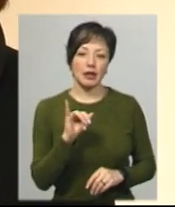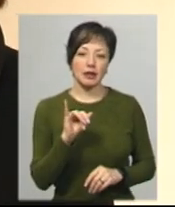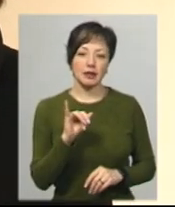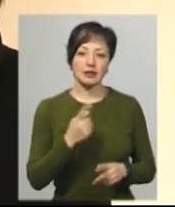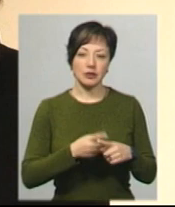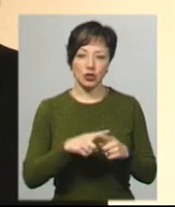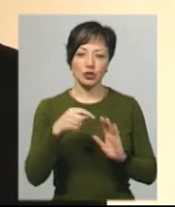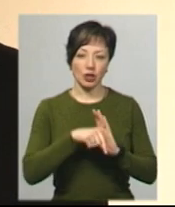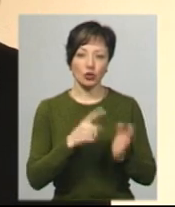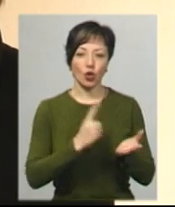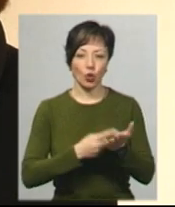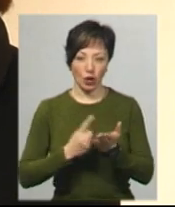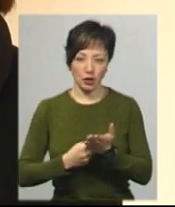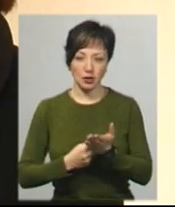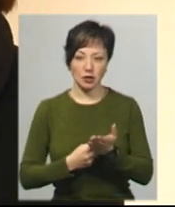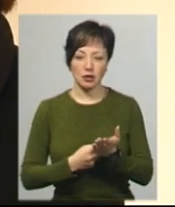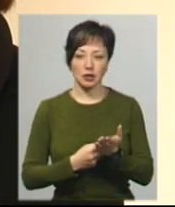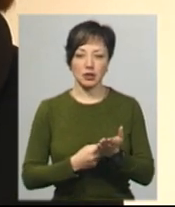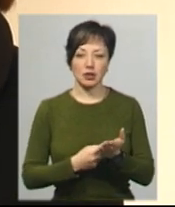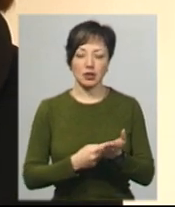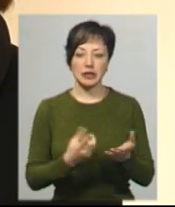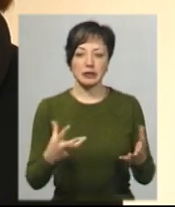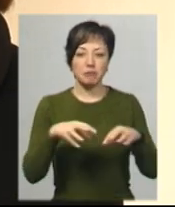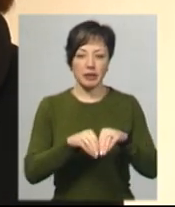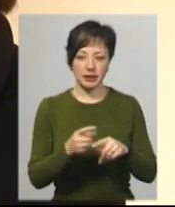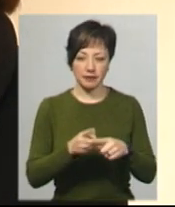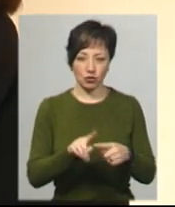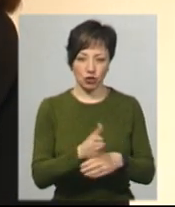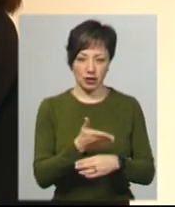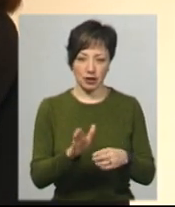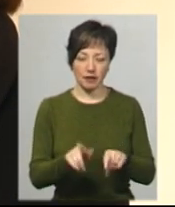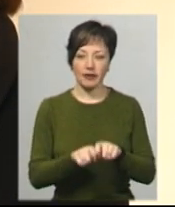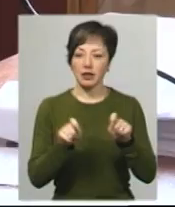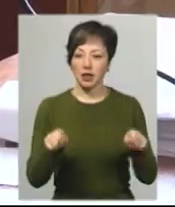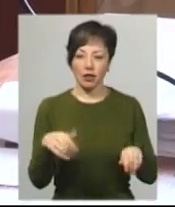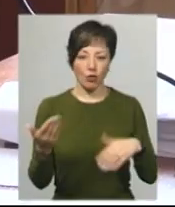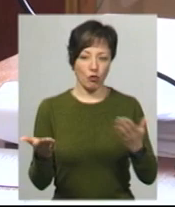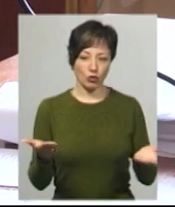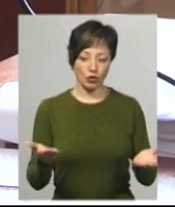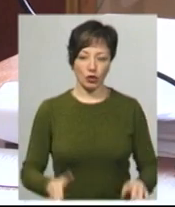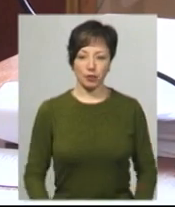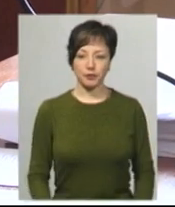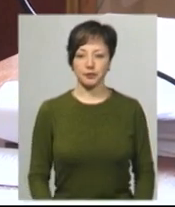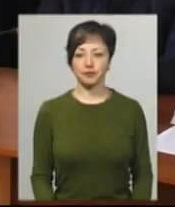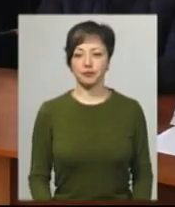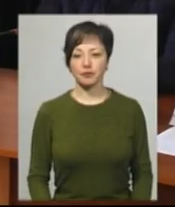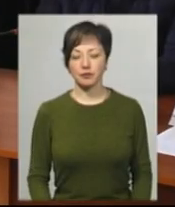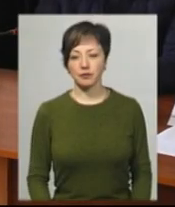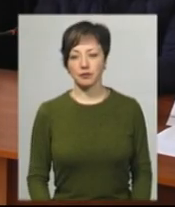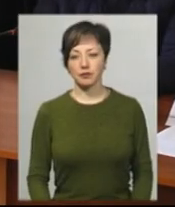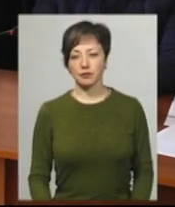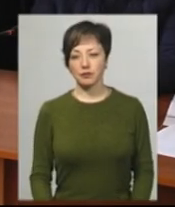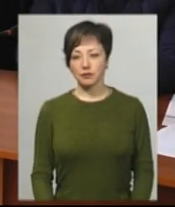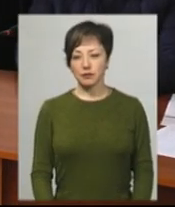Тобто це значить, що докази, як мінімум, спільні в цій частині і відкриті обом сторонам. Анастасія Збродова, Дем'ян Цегольник. Новини